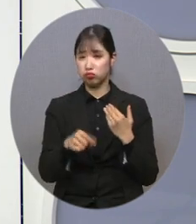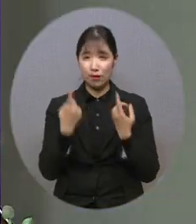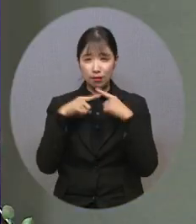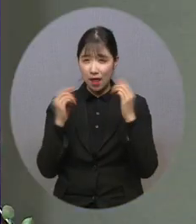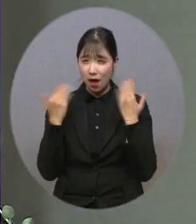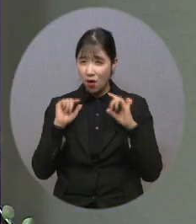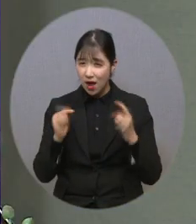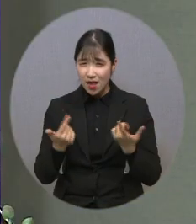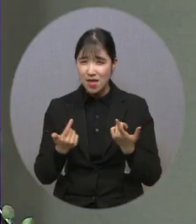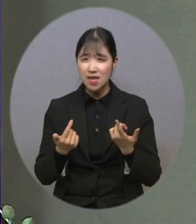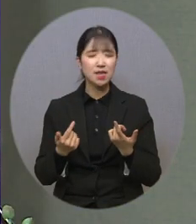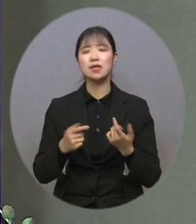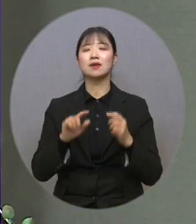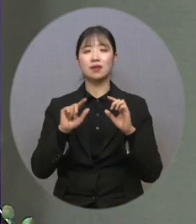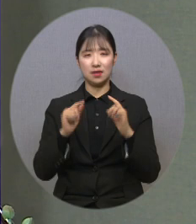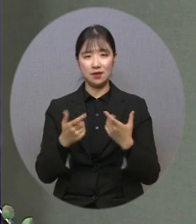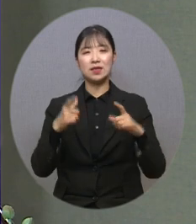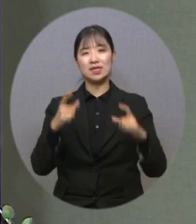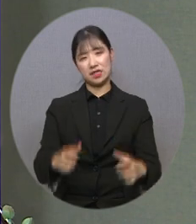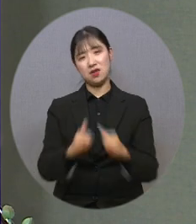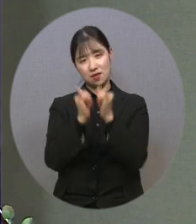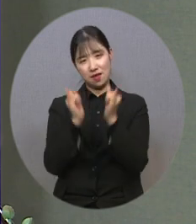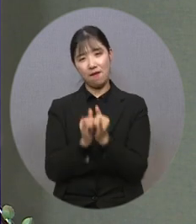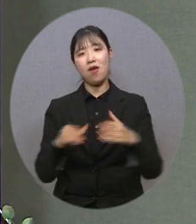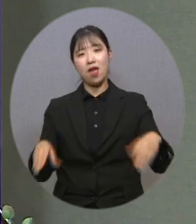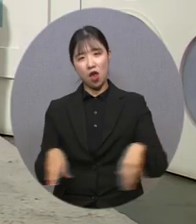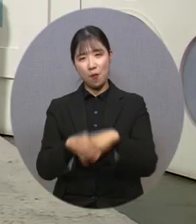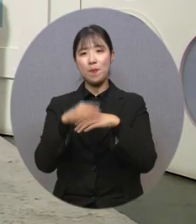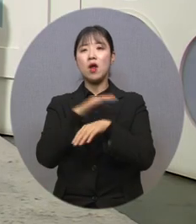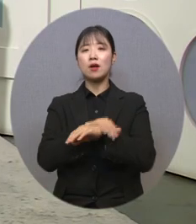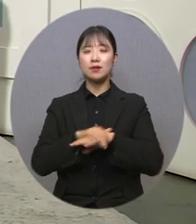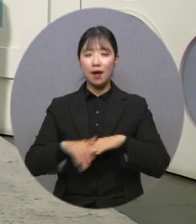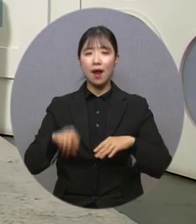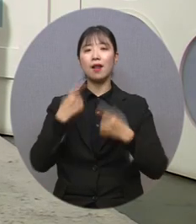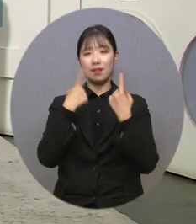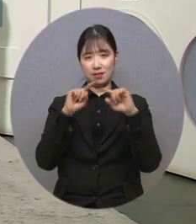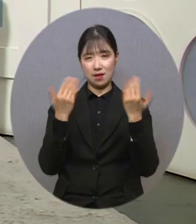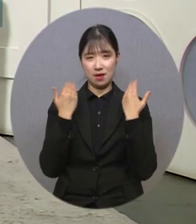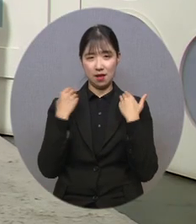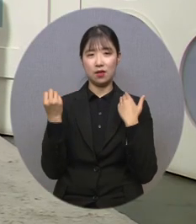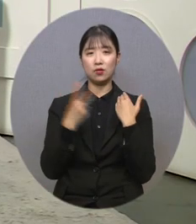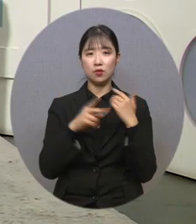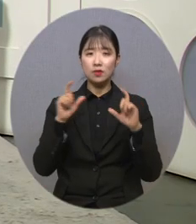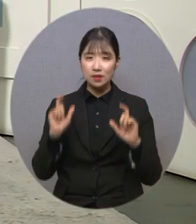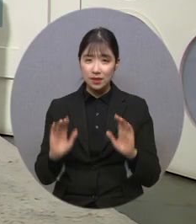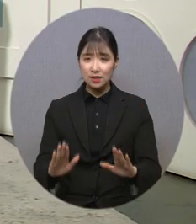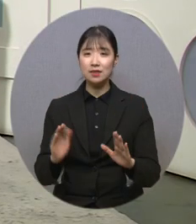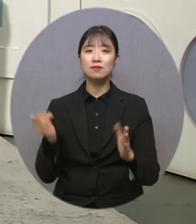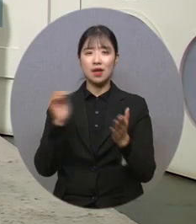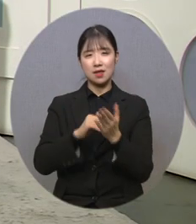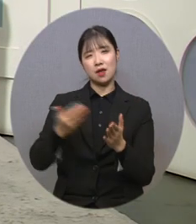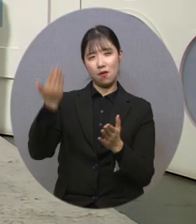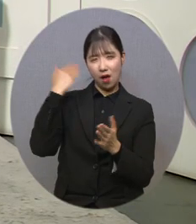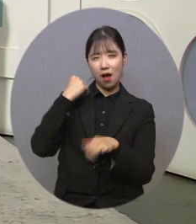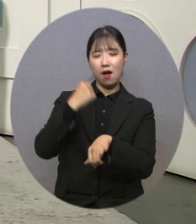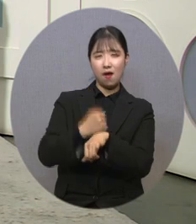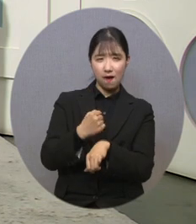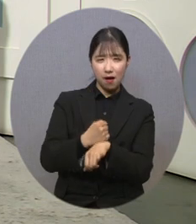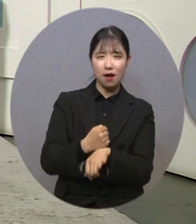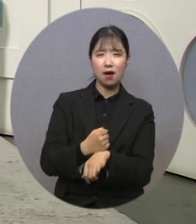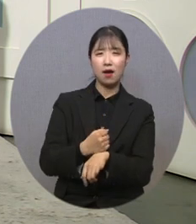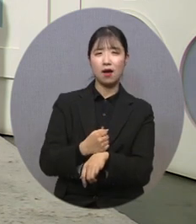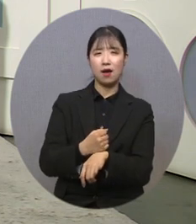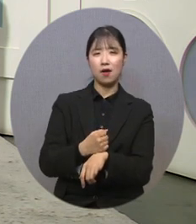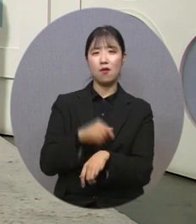아니라 지역 사회와 협력을 잘하는 대학들. 그리고 지금까지 과거에 해온